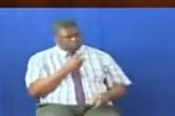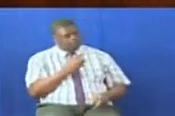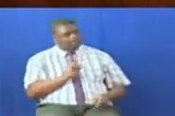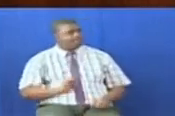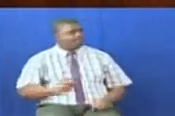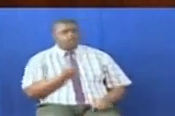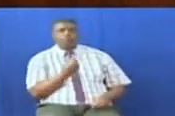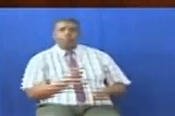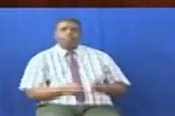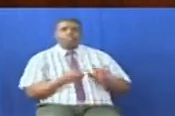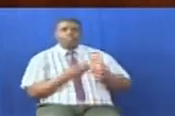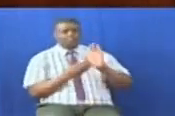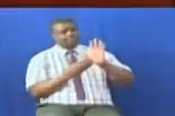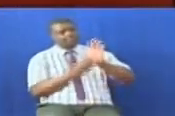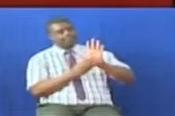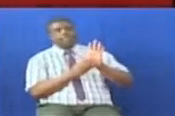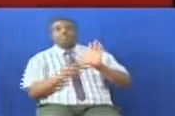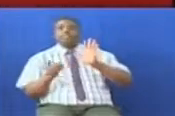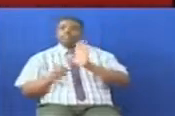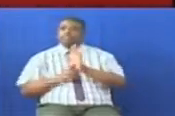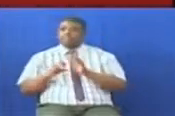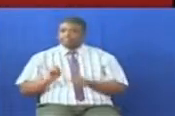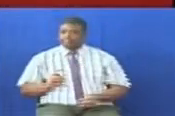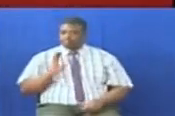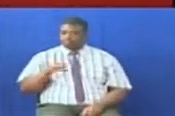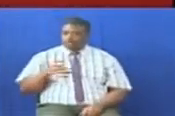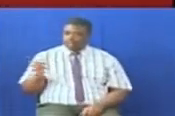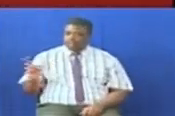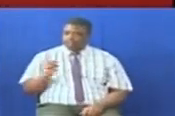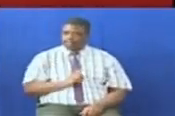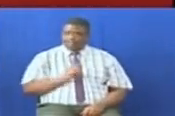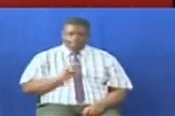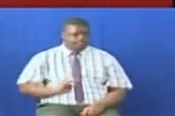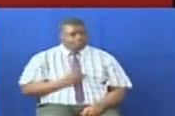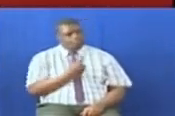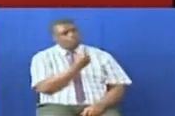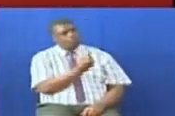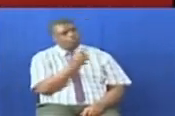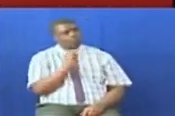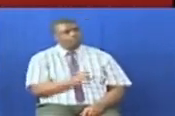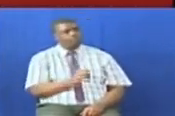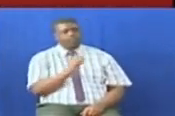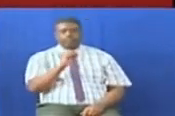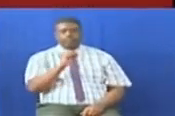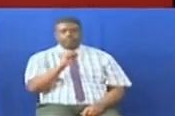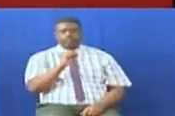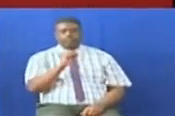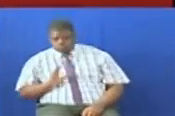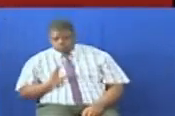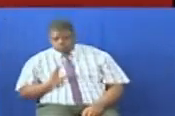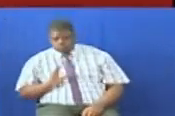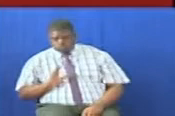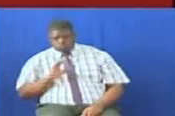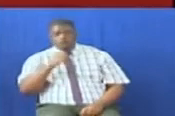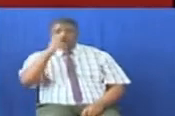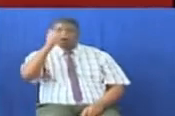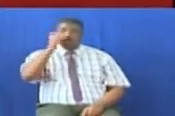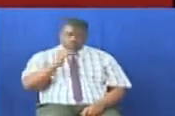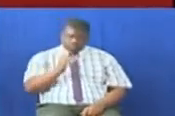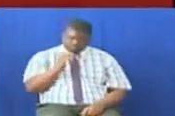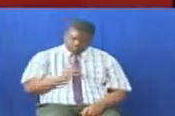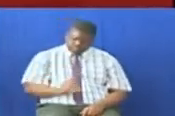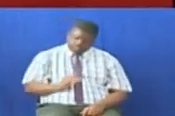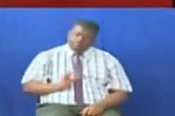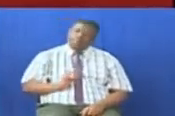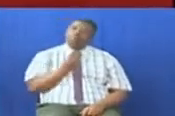milioni 960, lakini mwaka uliofuata ikawa bilioni 1.05. Mwaka unaofuata ikawa bilioni